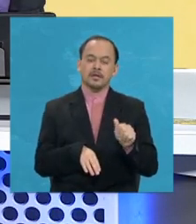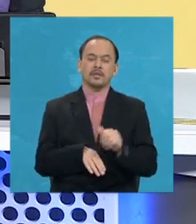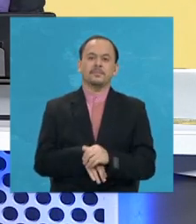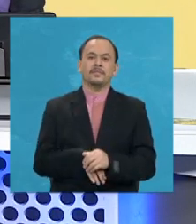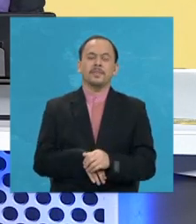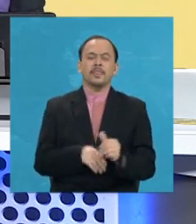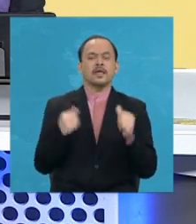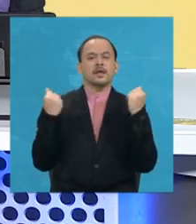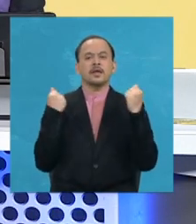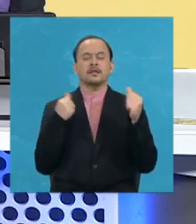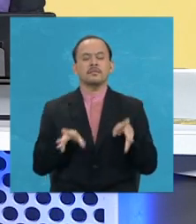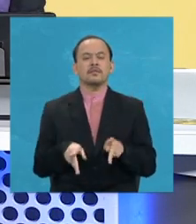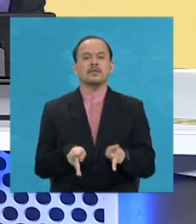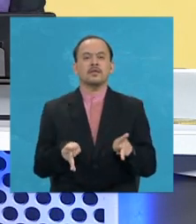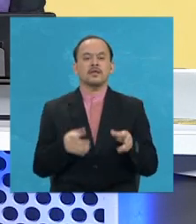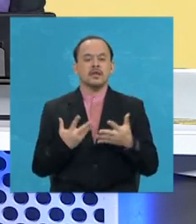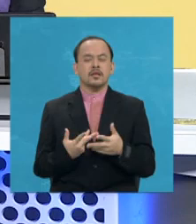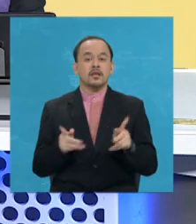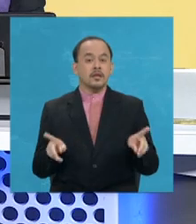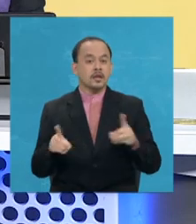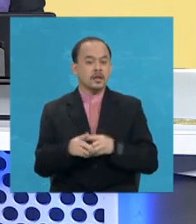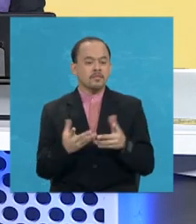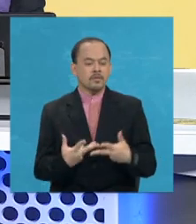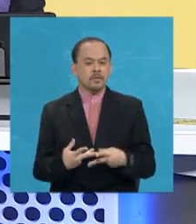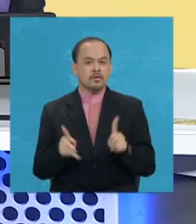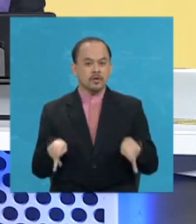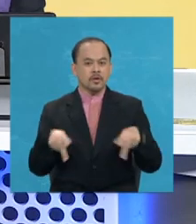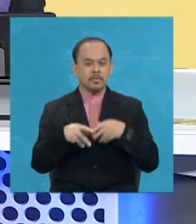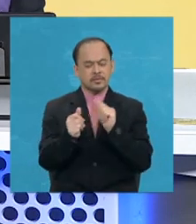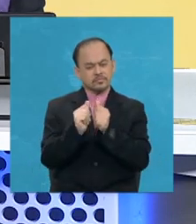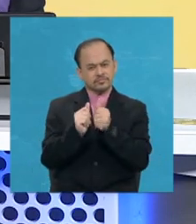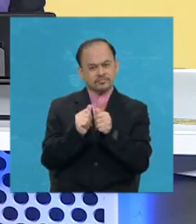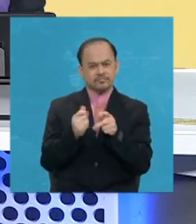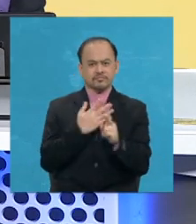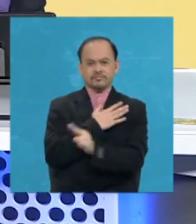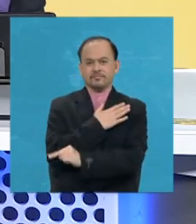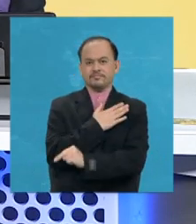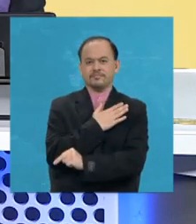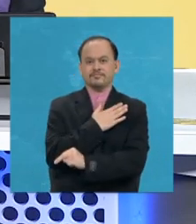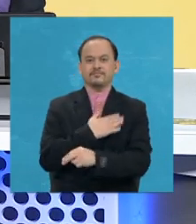acara berlangsung di dewan serbaguna Kompleks sukan negara Hassanal Bolkiah